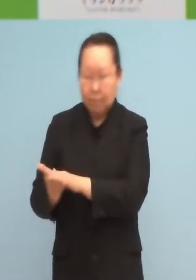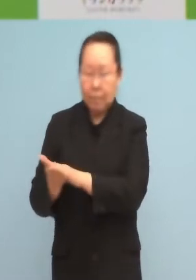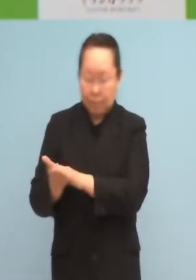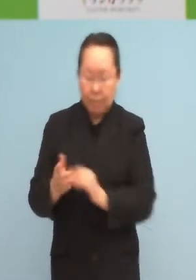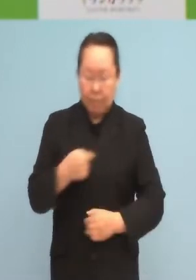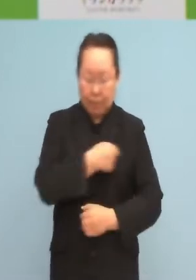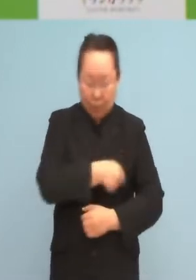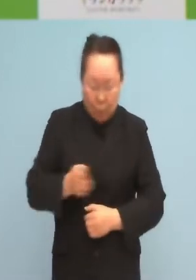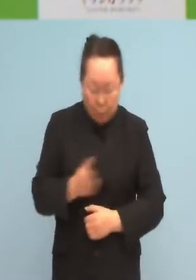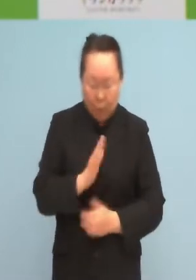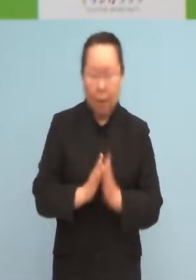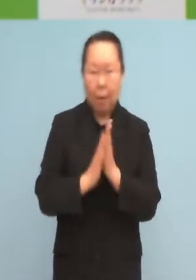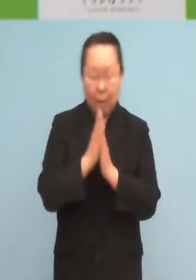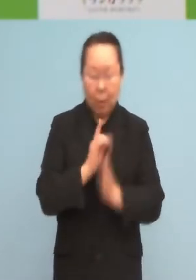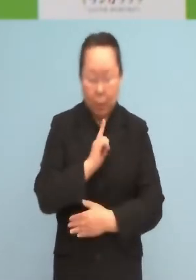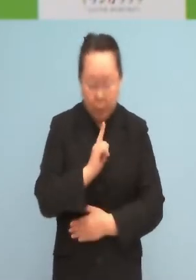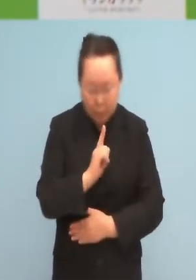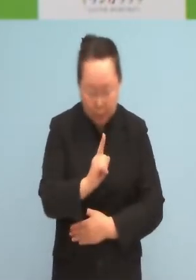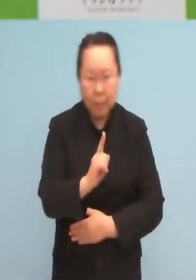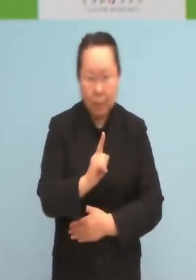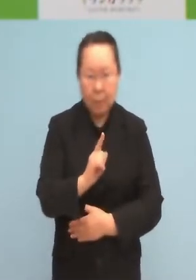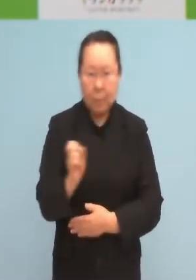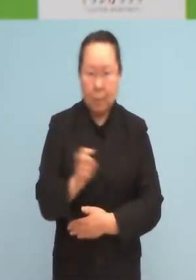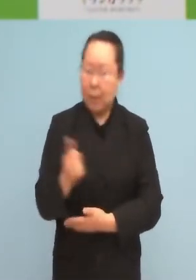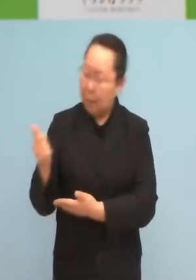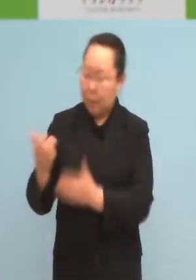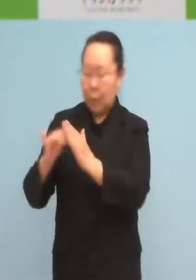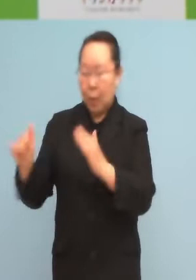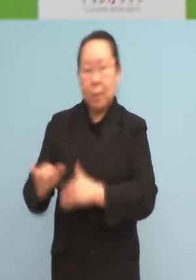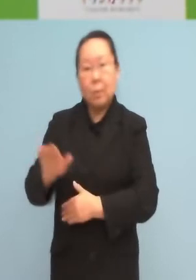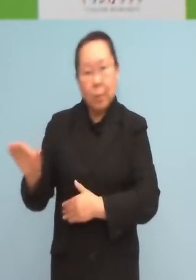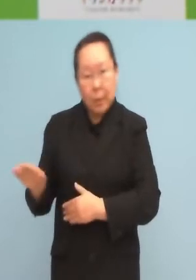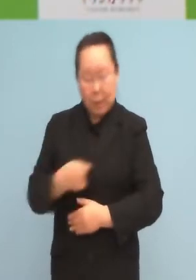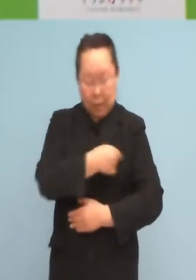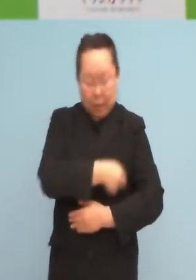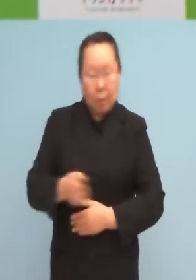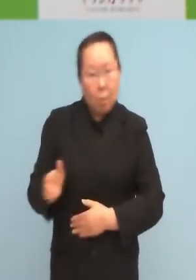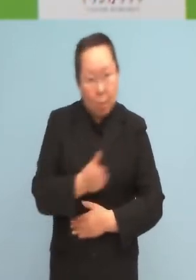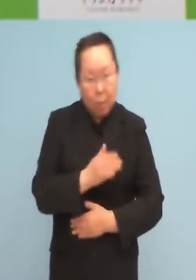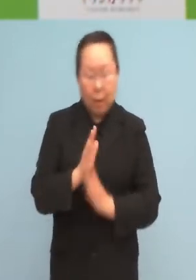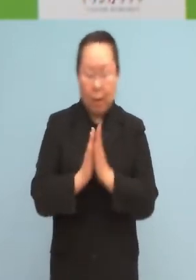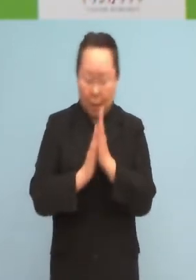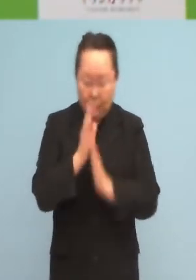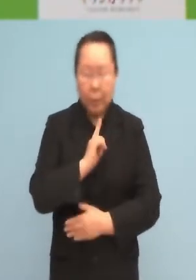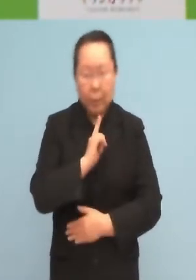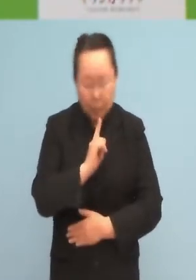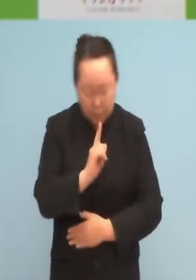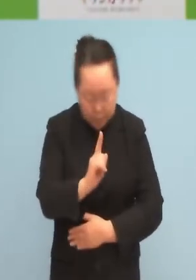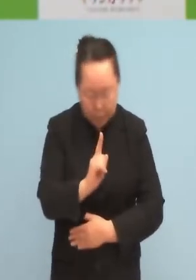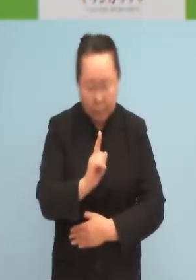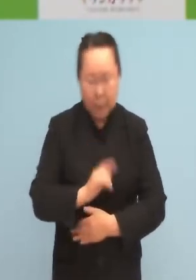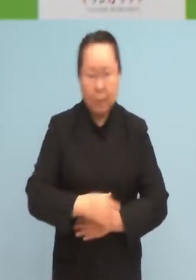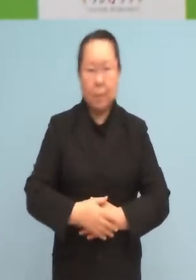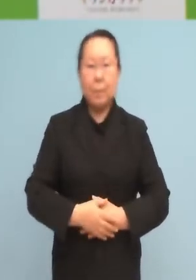祈りをいたします。そしてご遺族の皆様方に衷心よりお悔やみを申し上げたいと、このように思う次